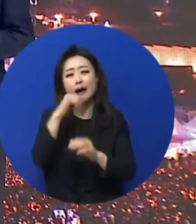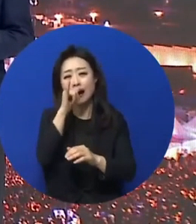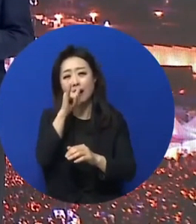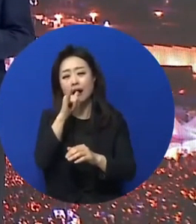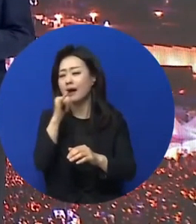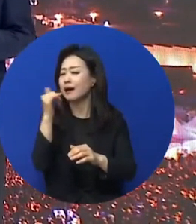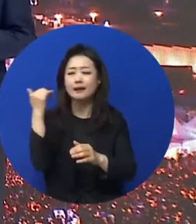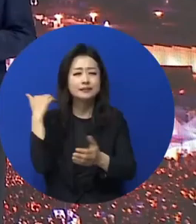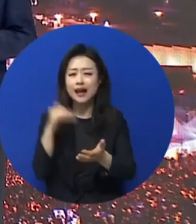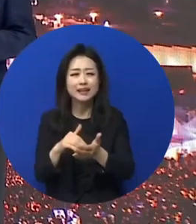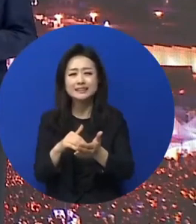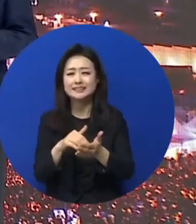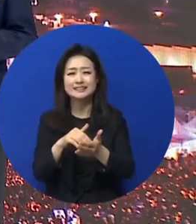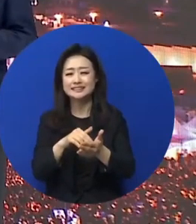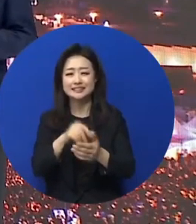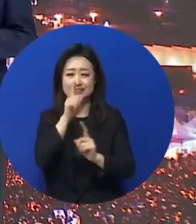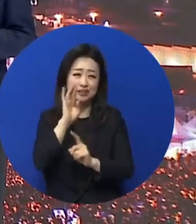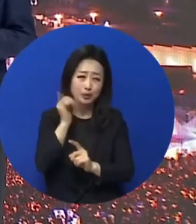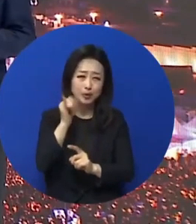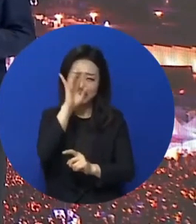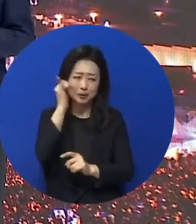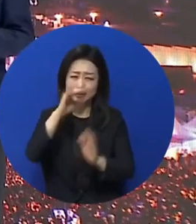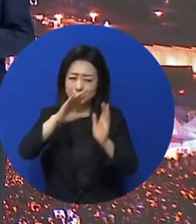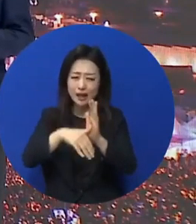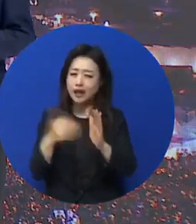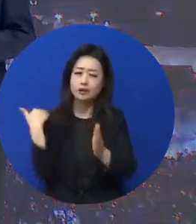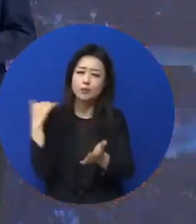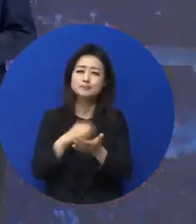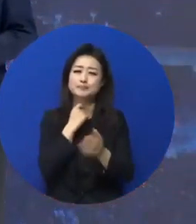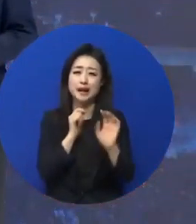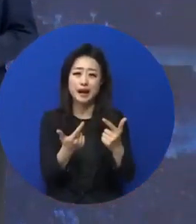다시는 되돌릴 수 없도록 민주공화국을 완성해야 합니다.